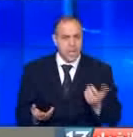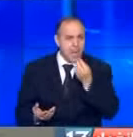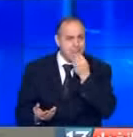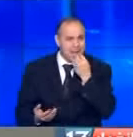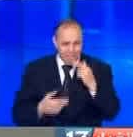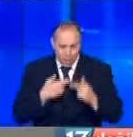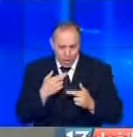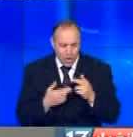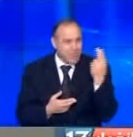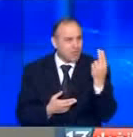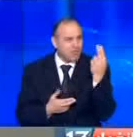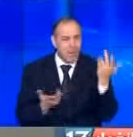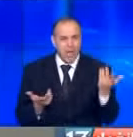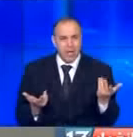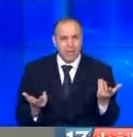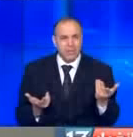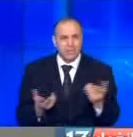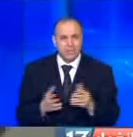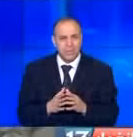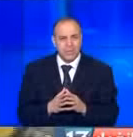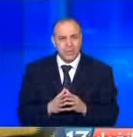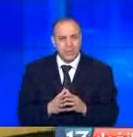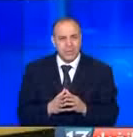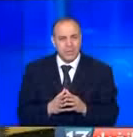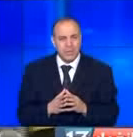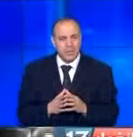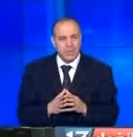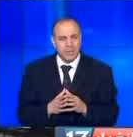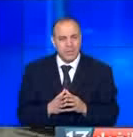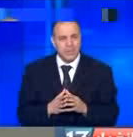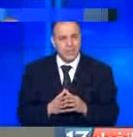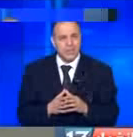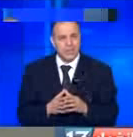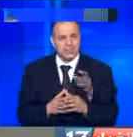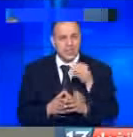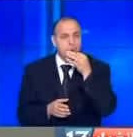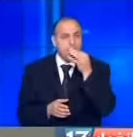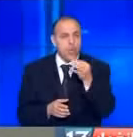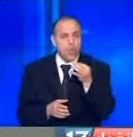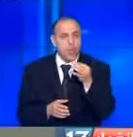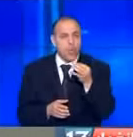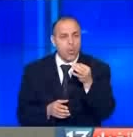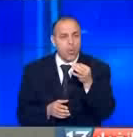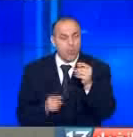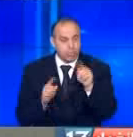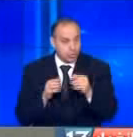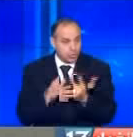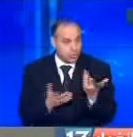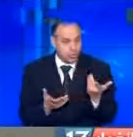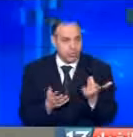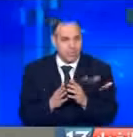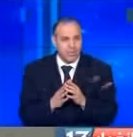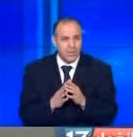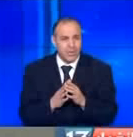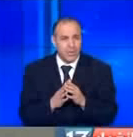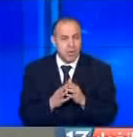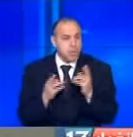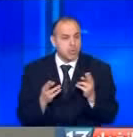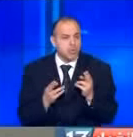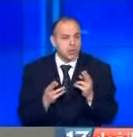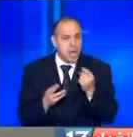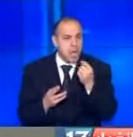فايت، فما ماكلة فاسدة وهي اللي كانت سبب في تسمم الطلبة. تتجنب ناكل في الرستورانت ولا في الرستورانت ولا تطيب في الدار